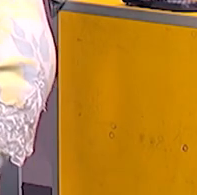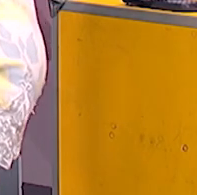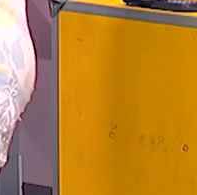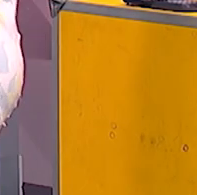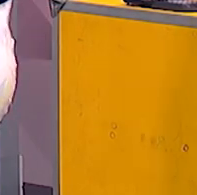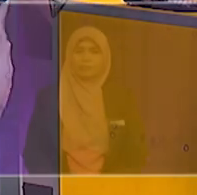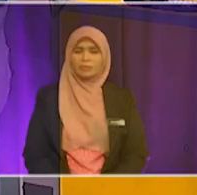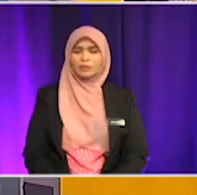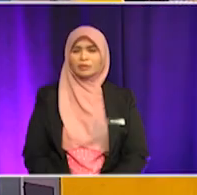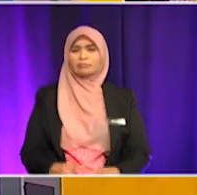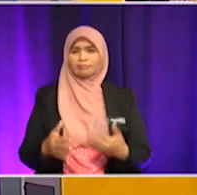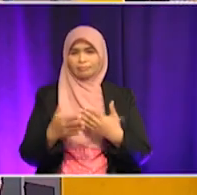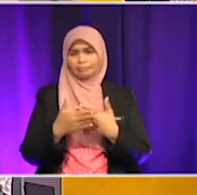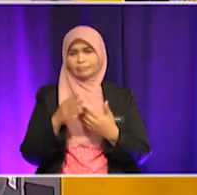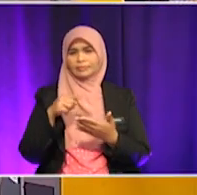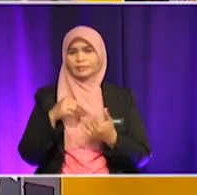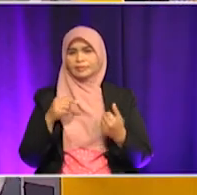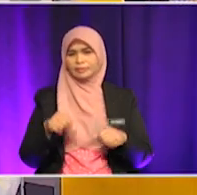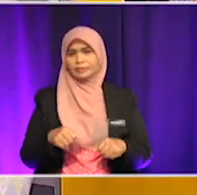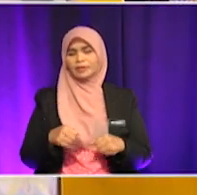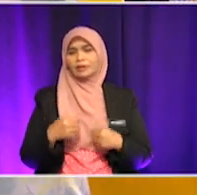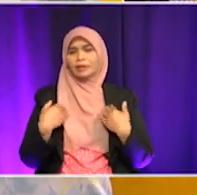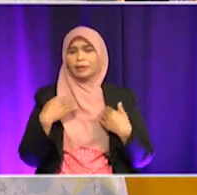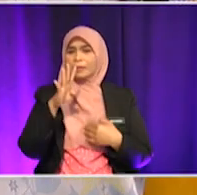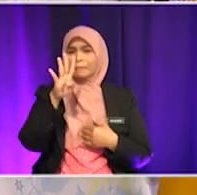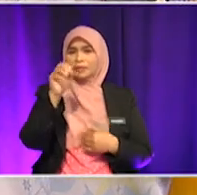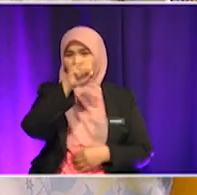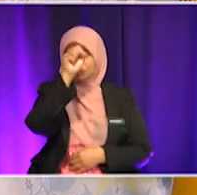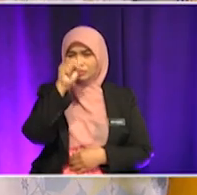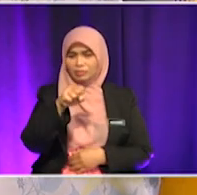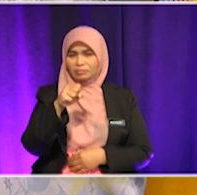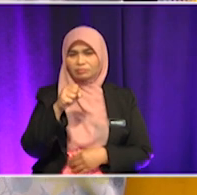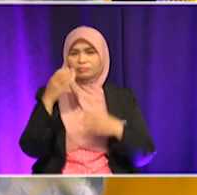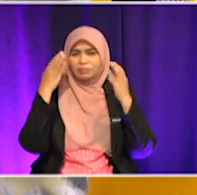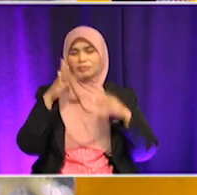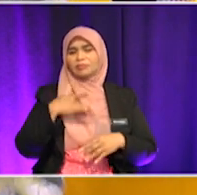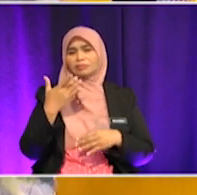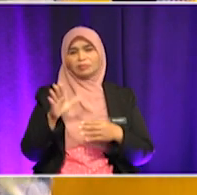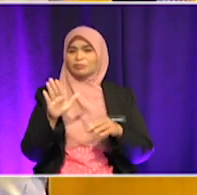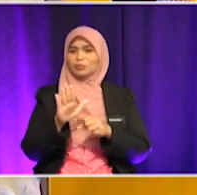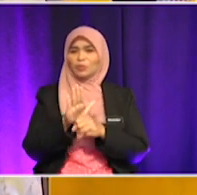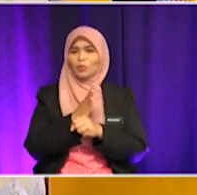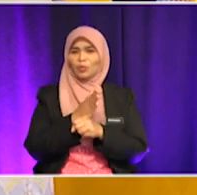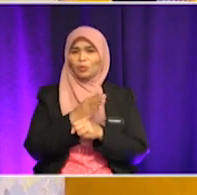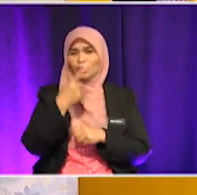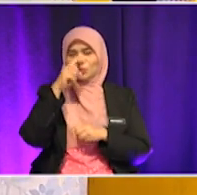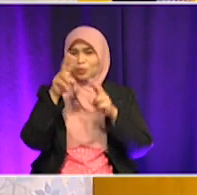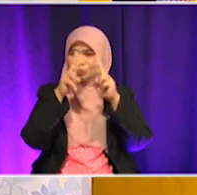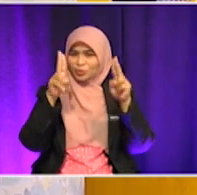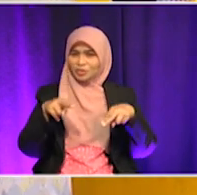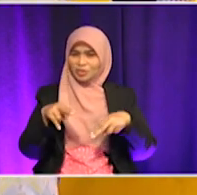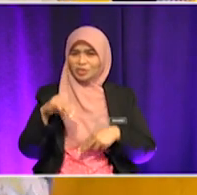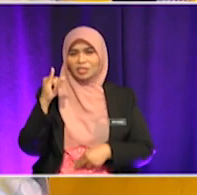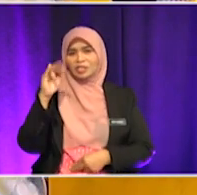Okay, kat sini ada 4 soalan. Cikgu rasa 4 soalan ni dah cukup untuk menguji kefahaman Irfan ni. Irfan kena ready untuk